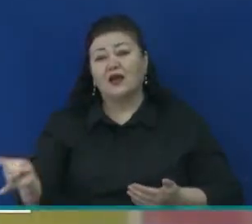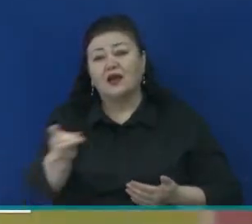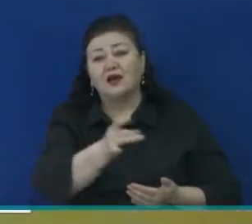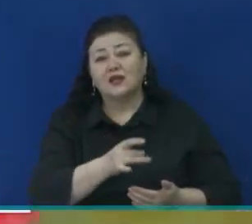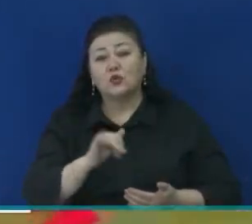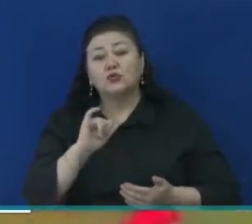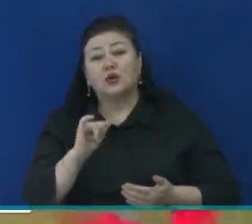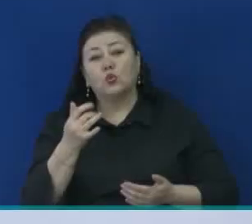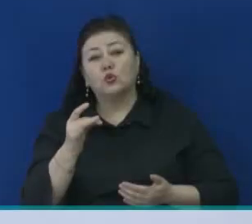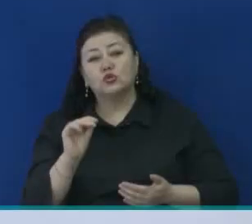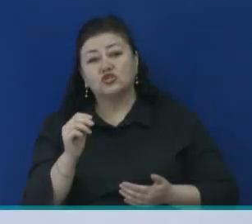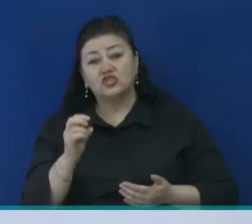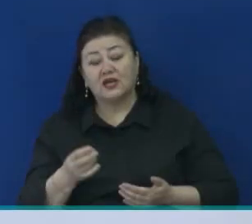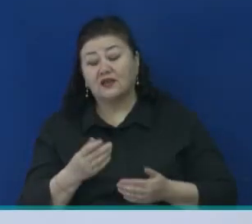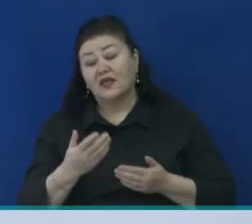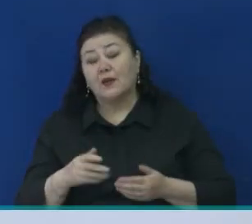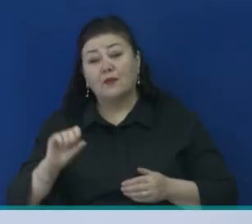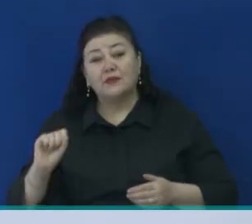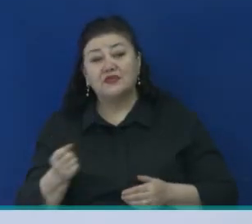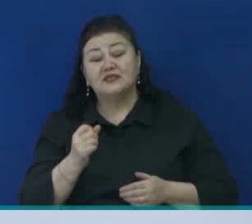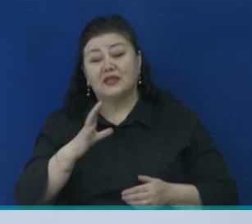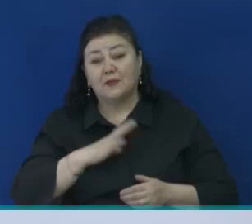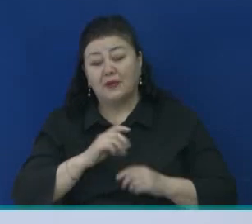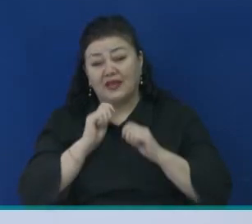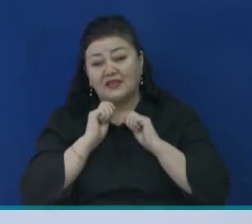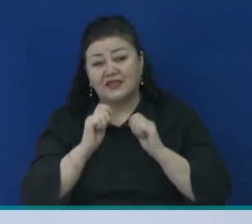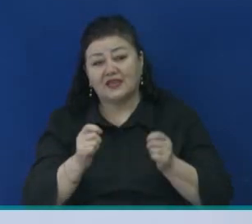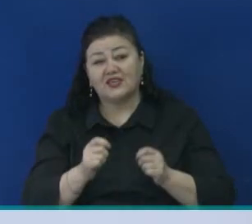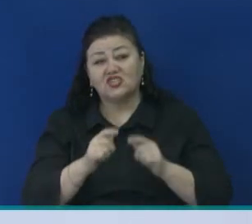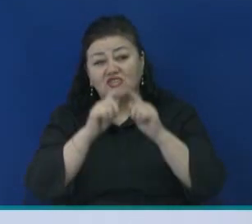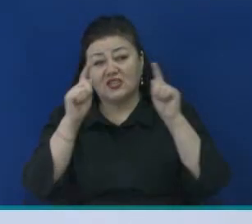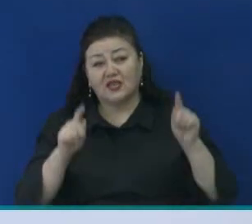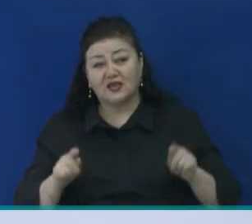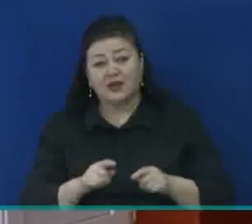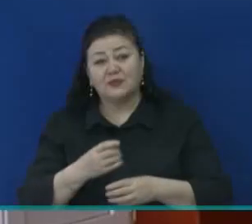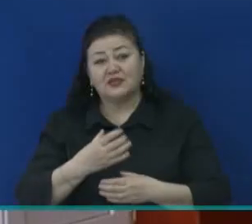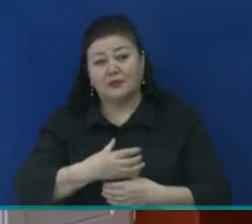жеңімпаз командалар арнайы мақтау қағаздарымен және медальдармен марапатталды.